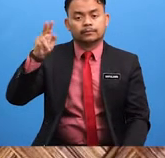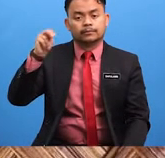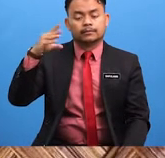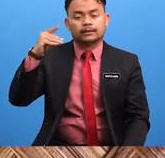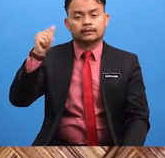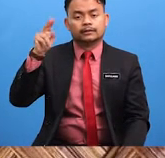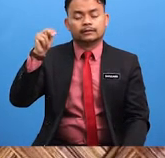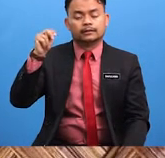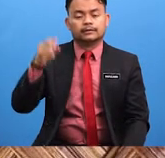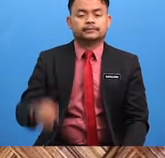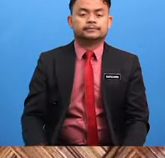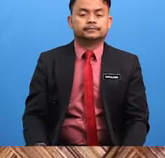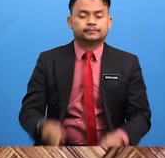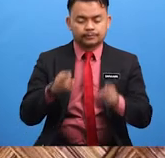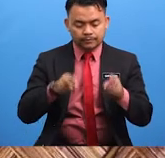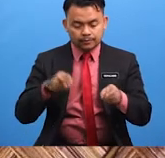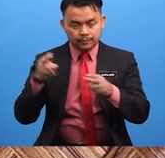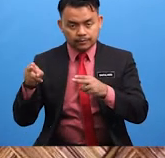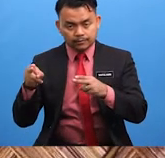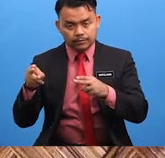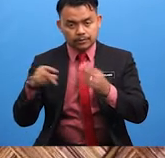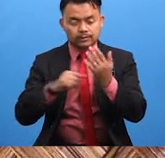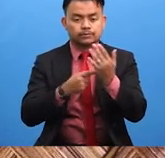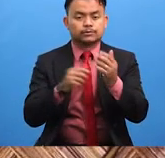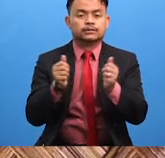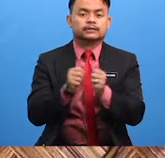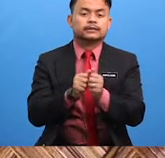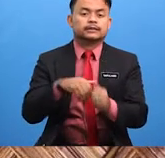Satu, proses dimulakan dengan memilih daun.